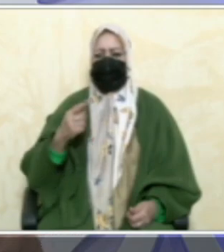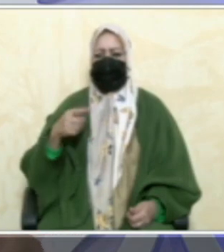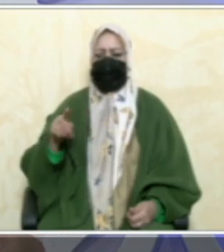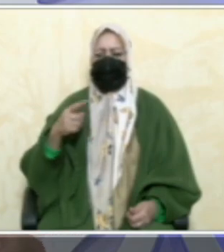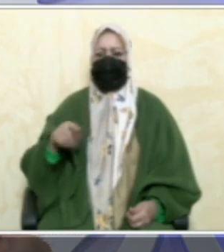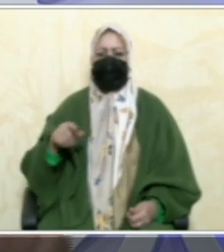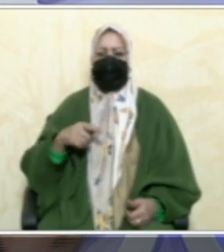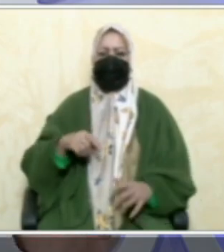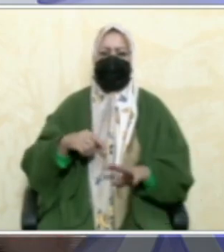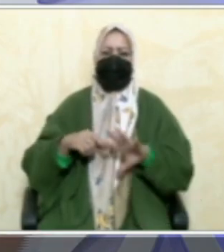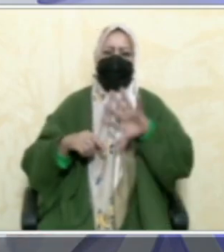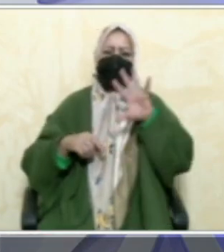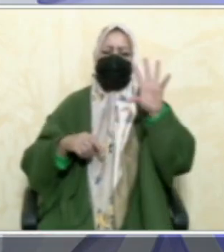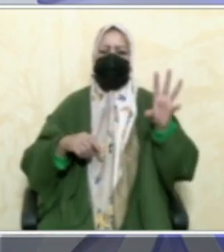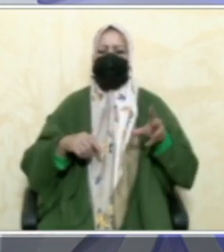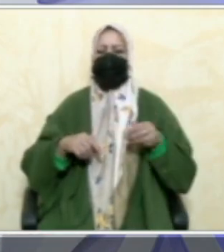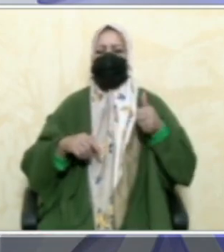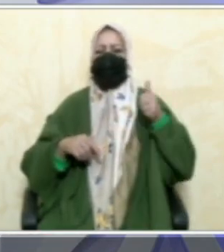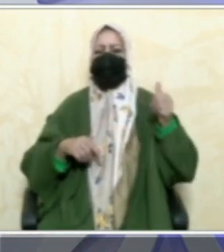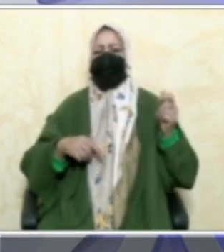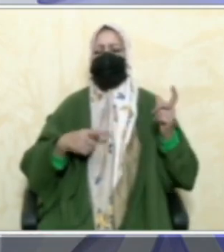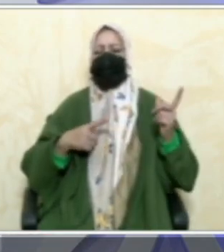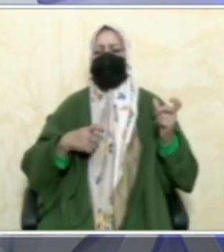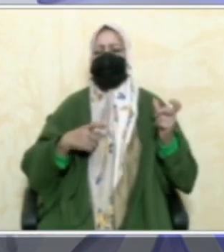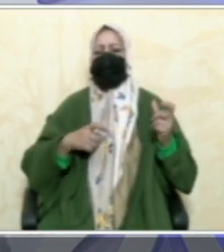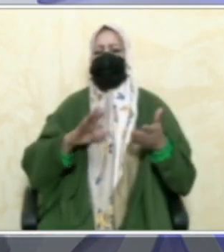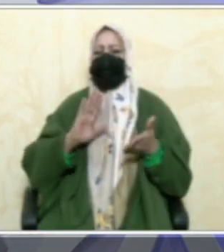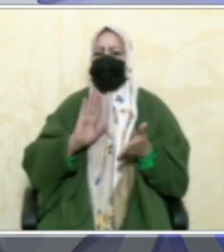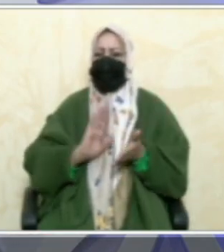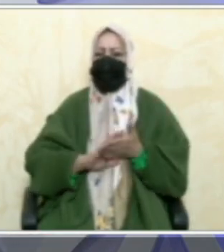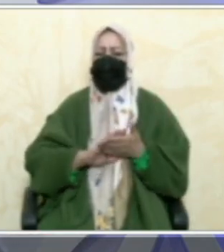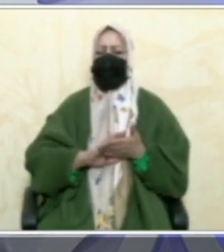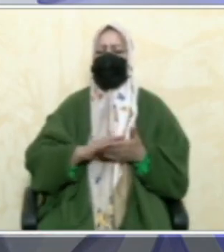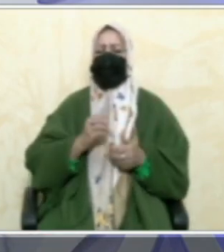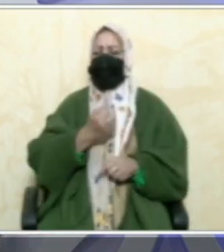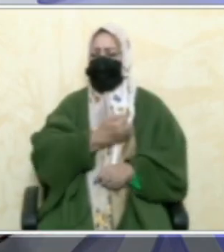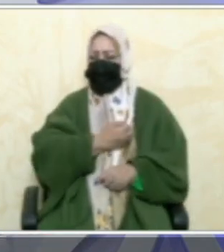المجاهدين ومع المقاومين ومع أهل غزة، وتلقى